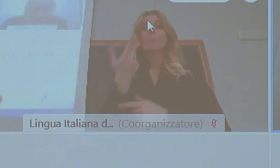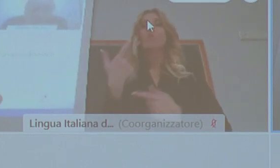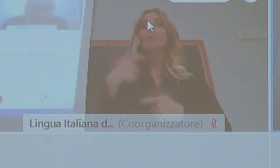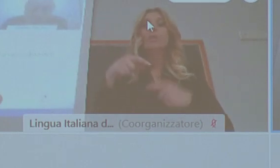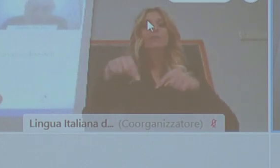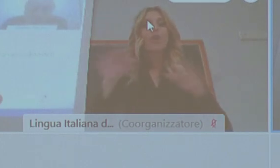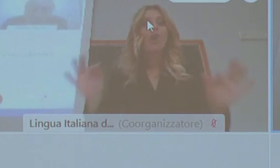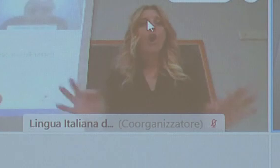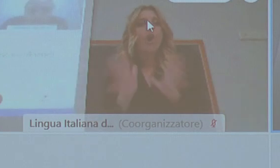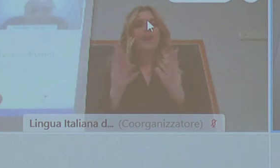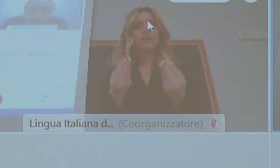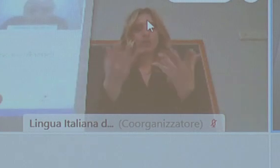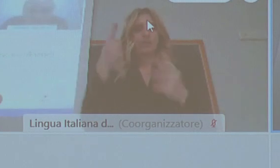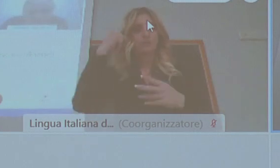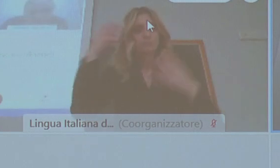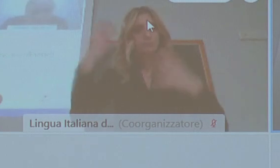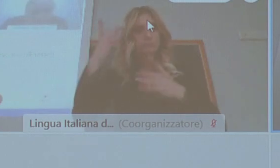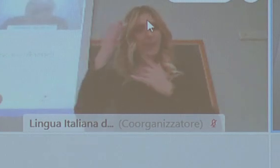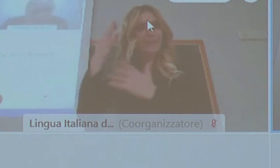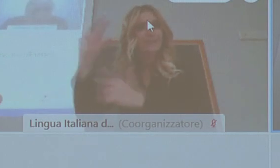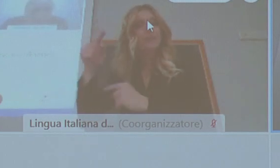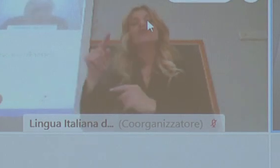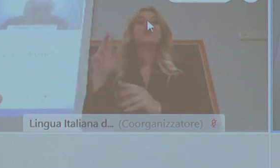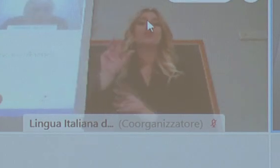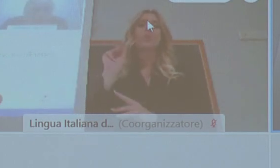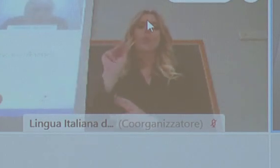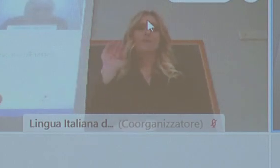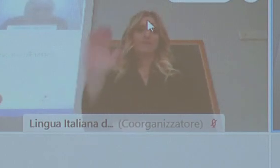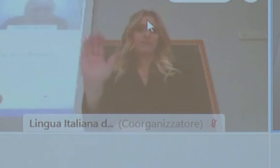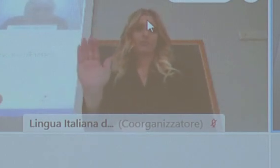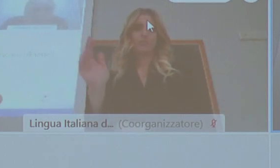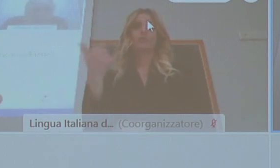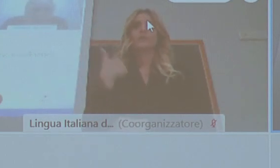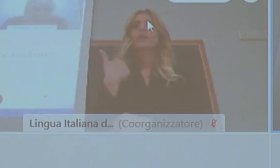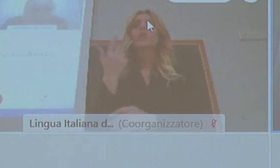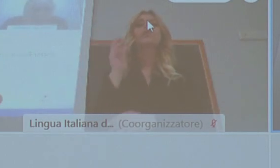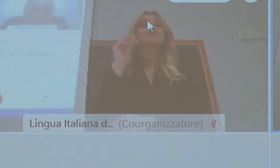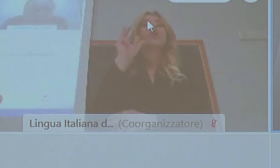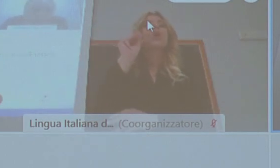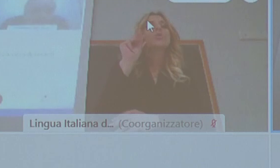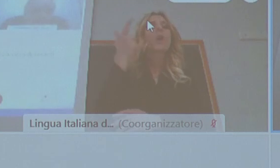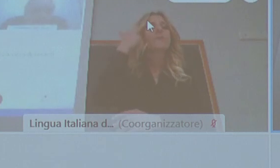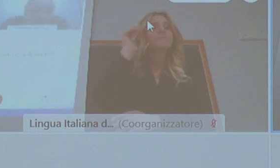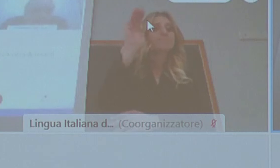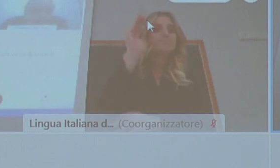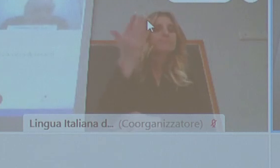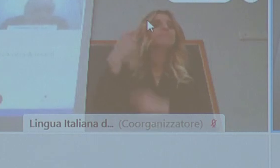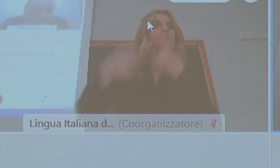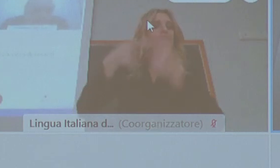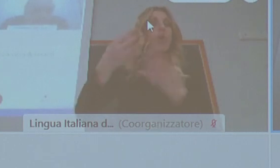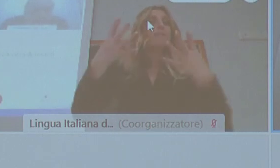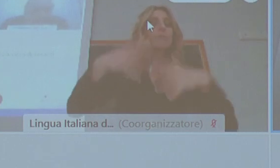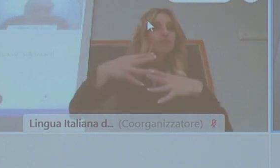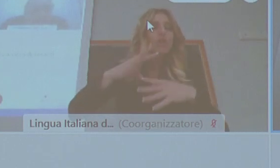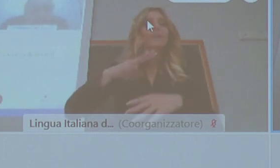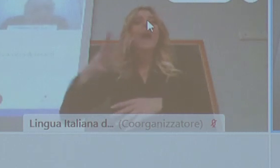per riflettere proprio sui nuovi saperi. Ci sono saperi che vanno e saperi che vengono. Noi nel marketing,